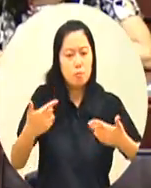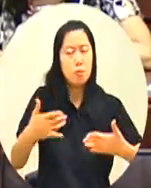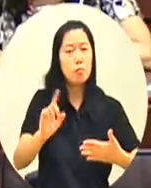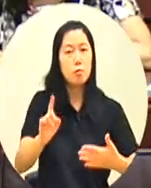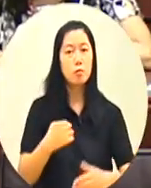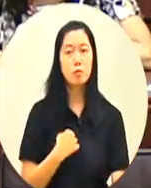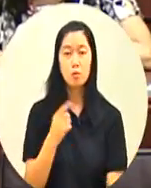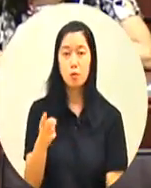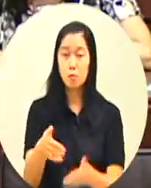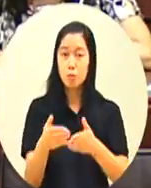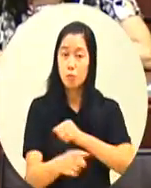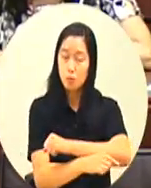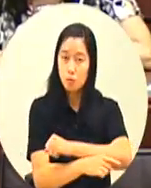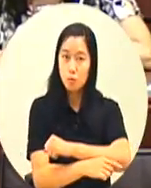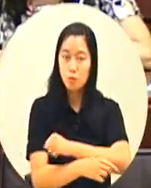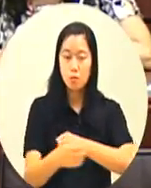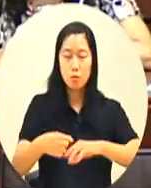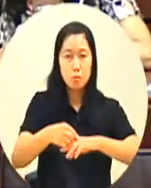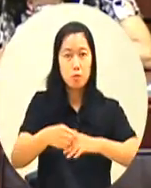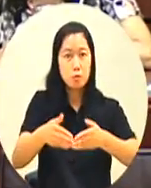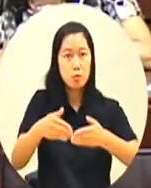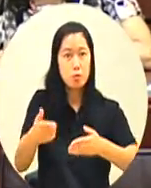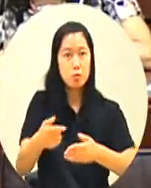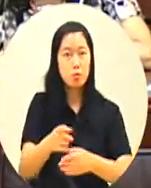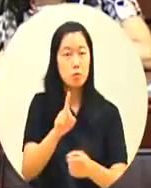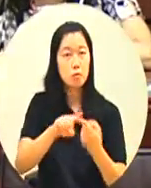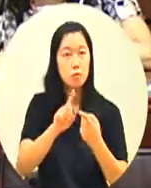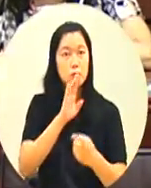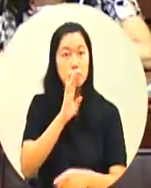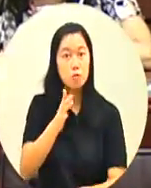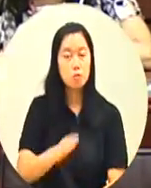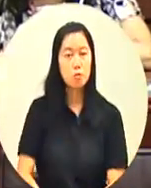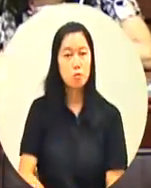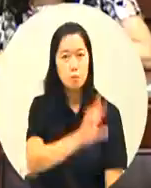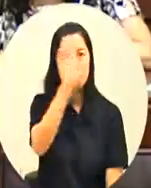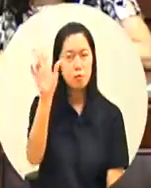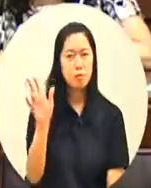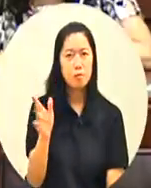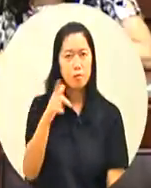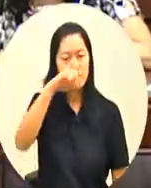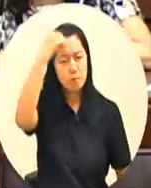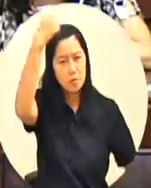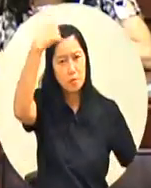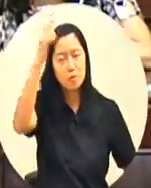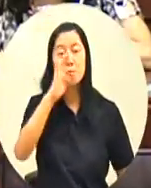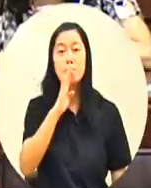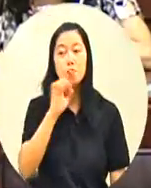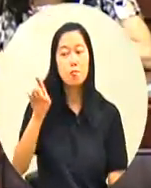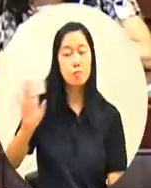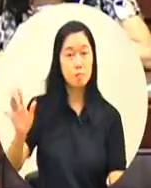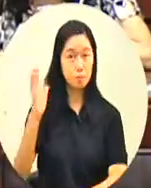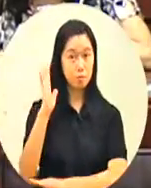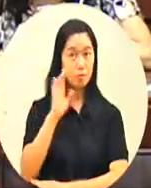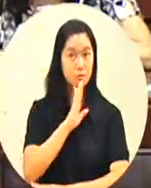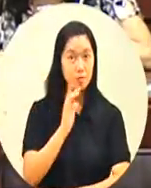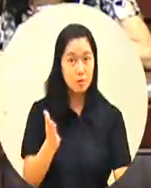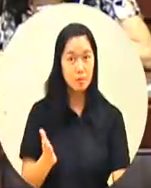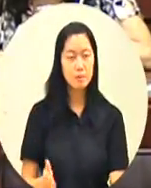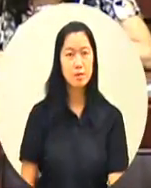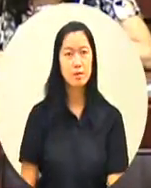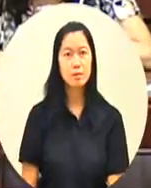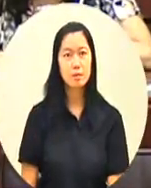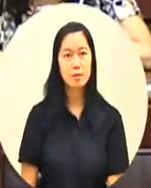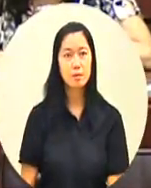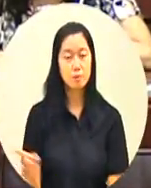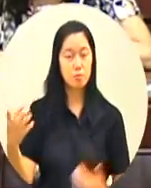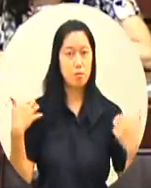金，但是天使基金 Angel 是不是政府？这才是真正的问题啊，就是核心的问题是政府是不是适合